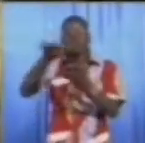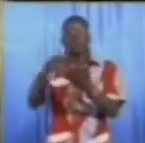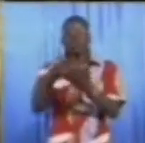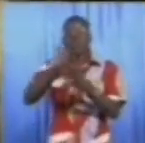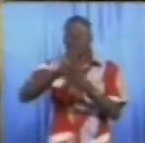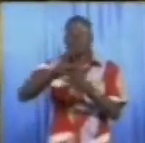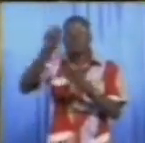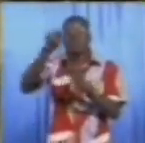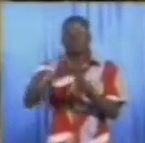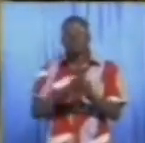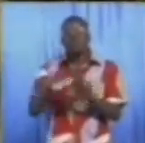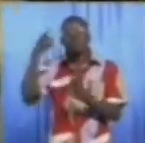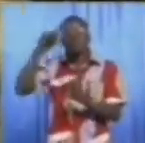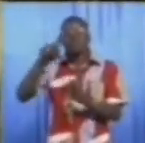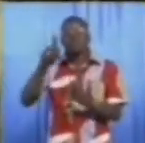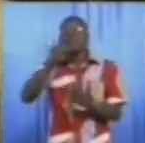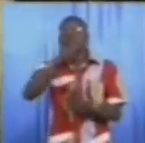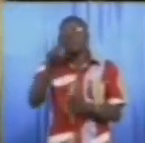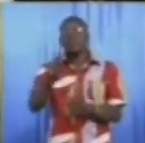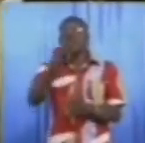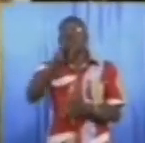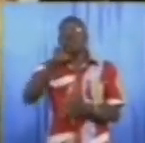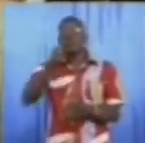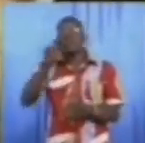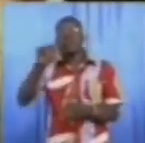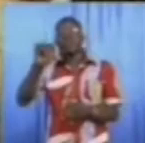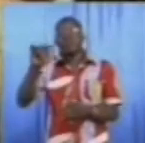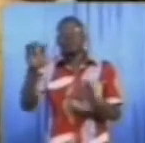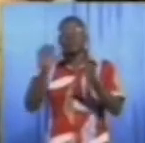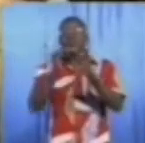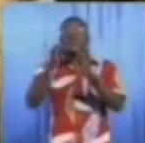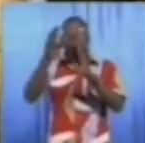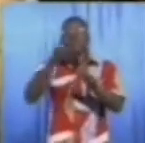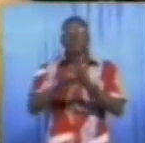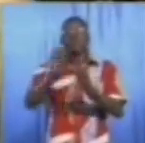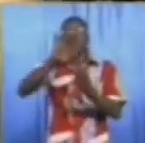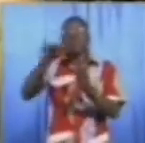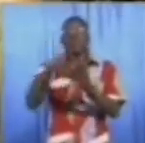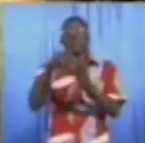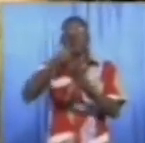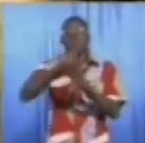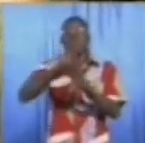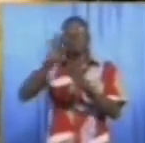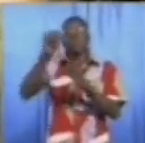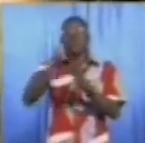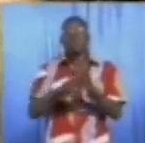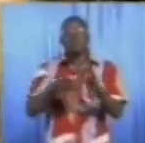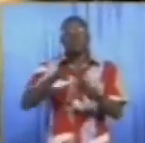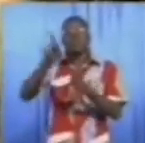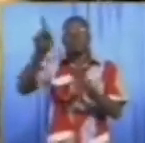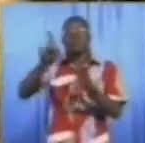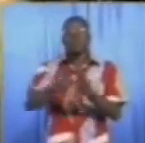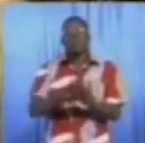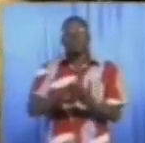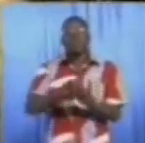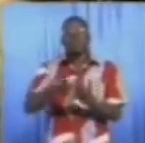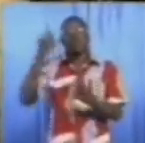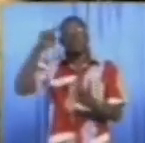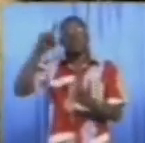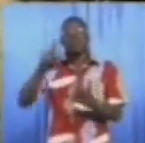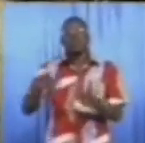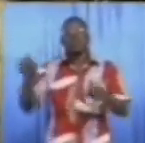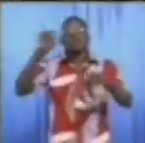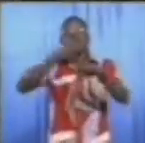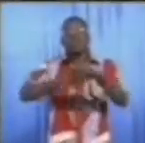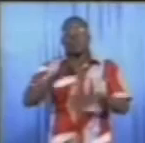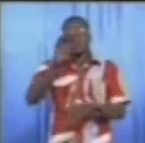formation professionnelle de référence de Zinyaré, et également le centre de formation professionnelle à vocation industrielle de